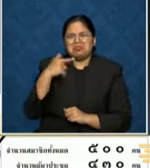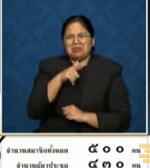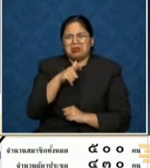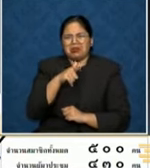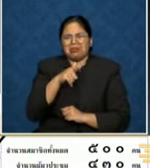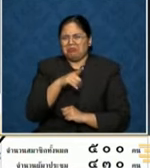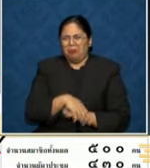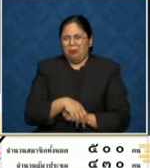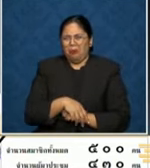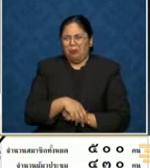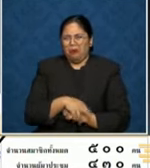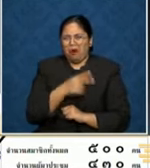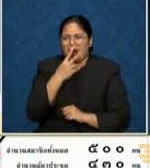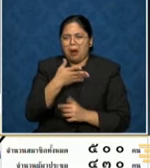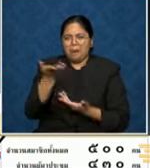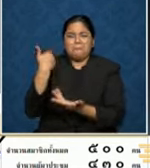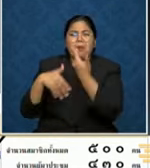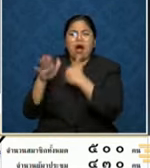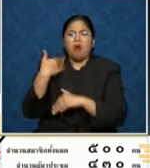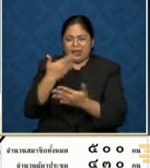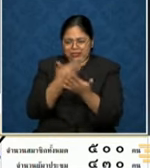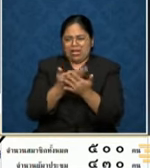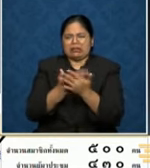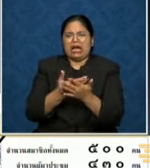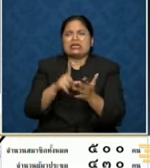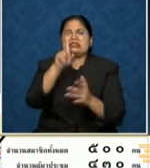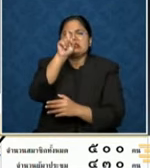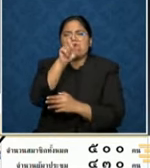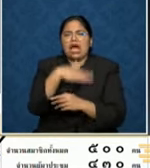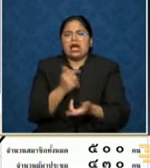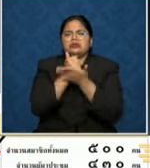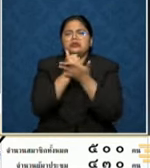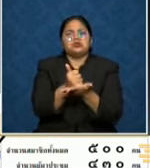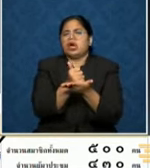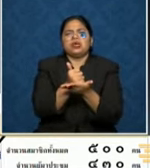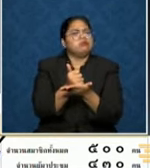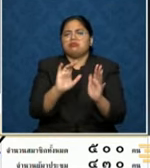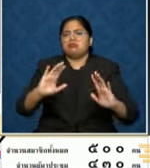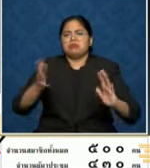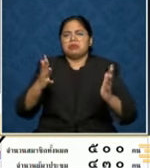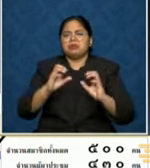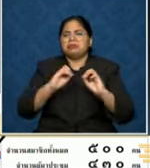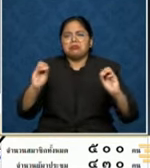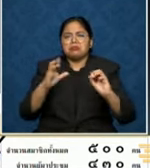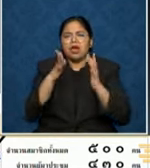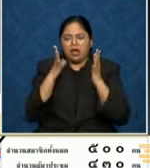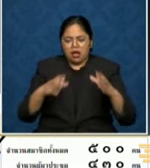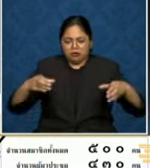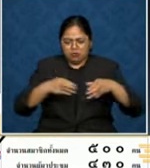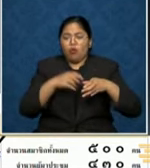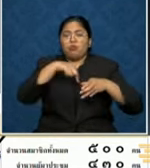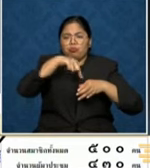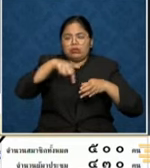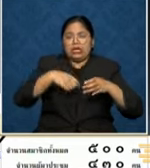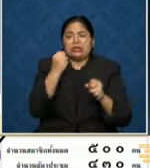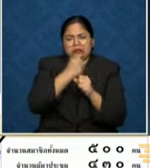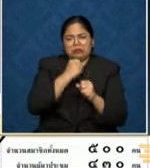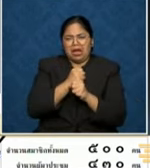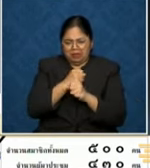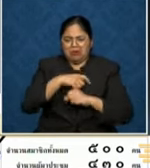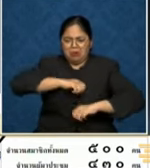อยู่ในปัจจุบันนี้รัฐบาลยังไม่ได้เข้ามาแก้ไขปัญหาในเรื่องนี้เลยคนในกลุ่มนี้คือกลุ่มที่จะเป็นก